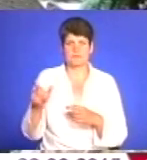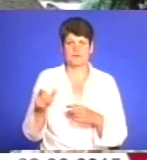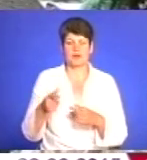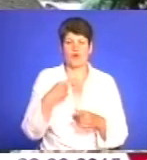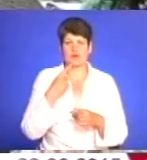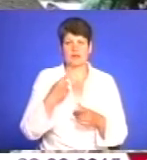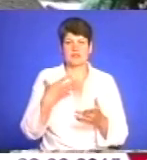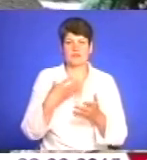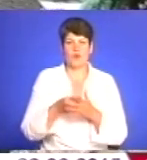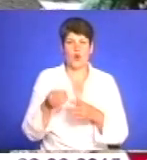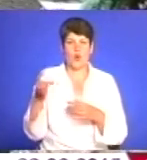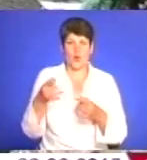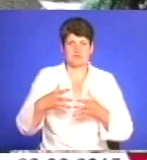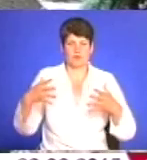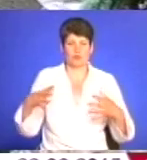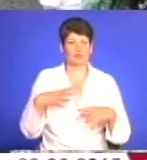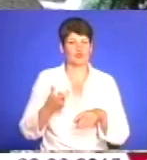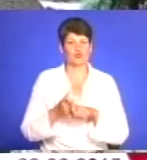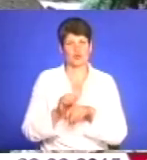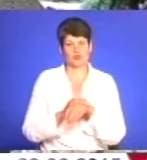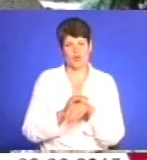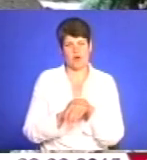свого розміру був дуже добрим.